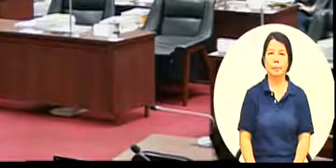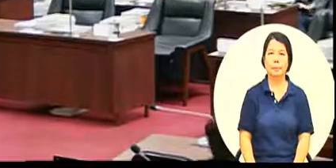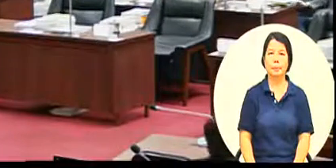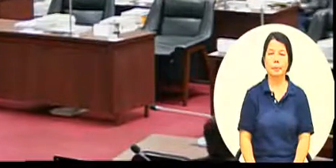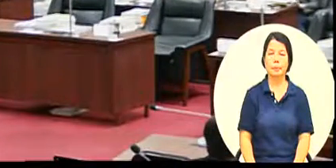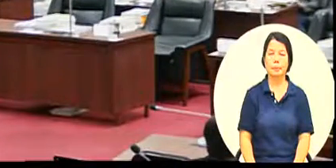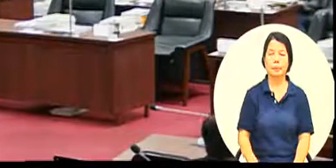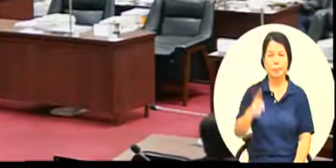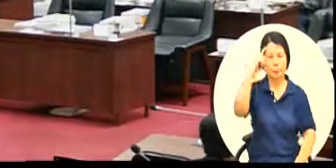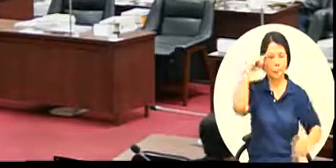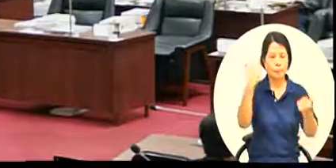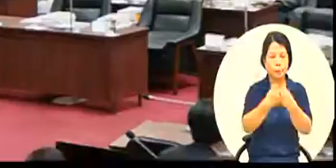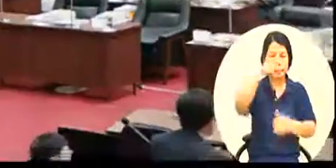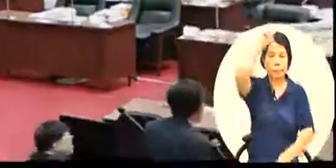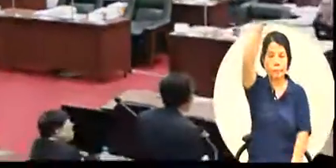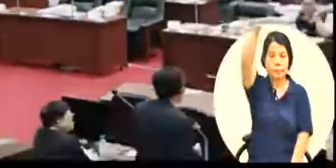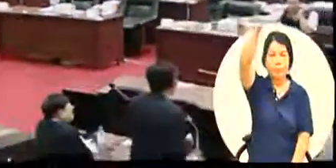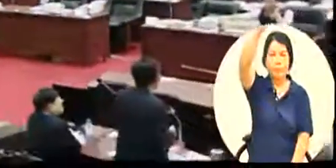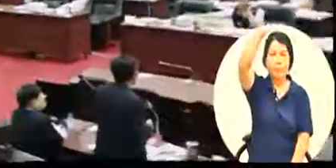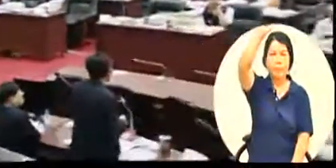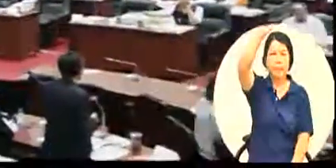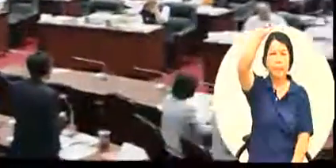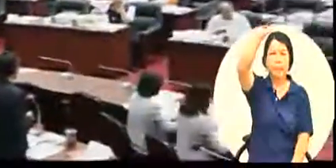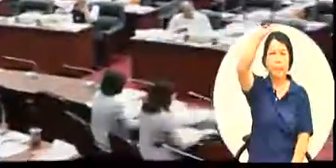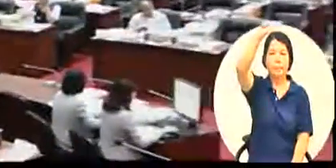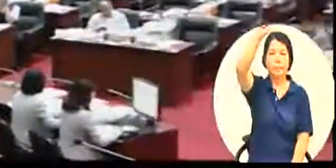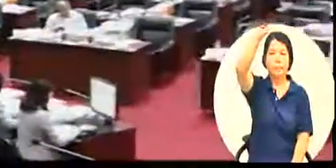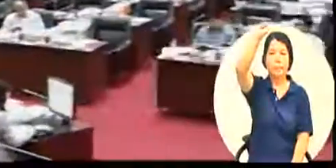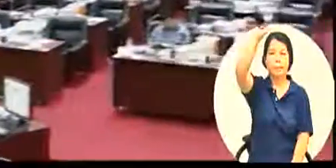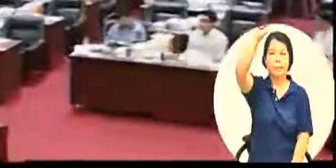反对的请举手。